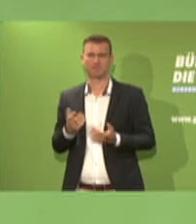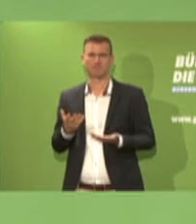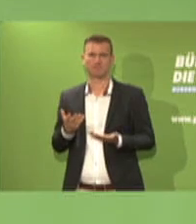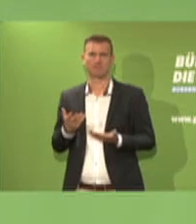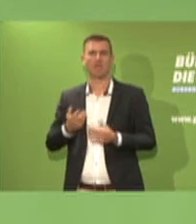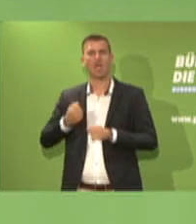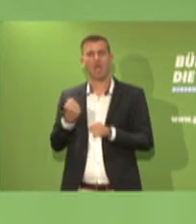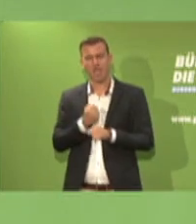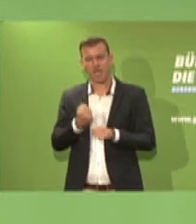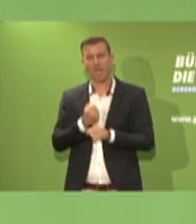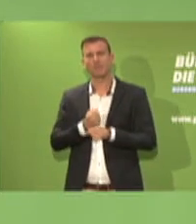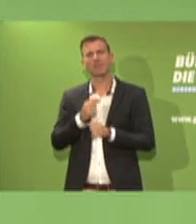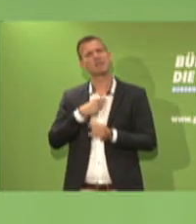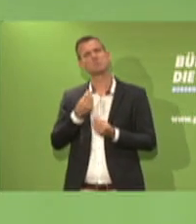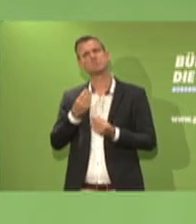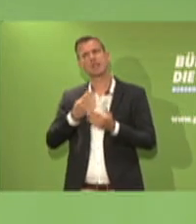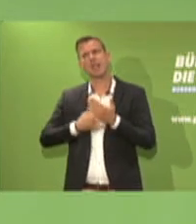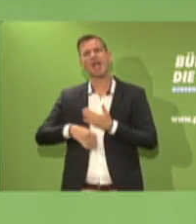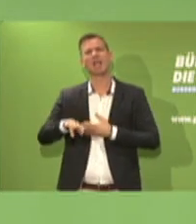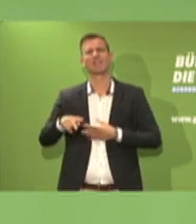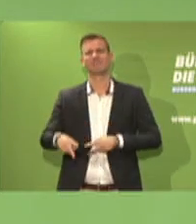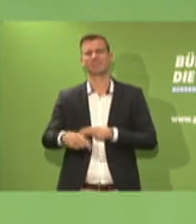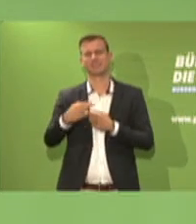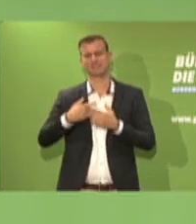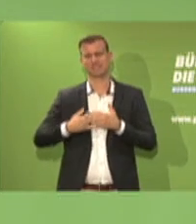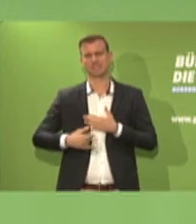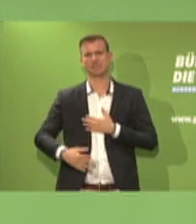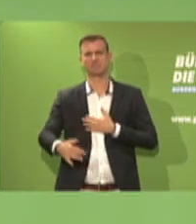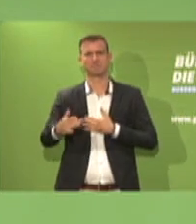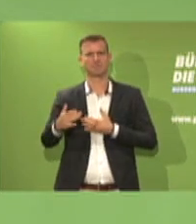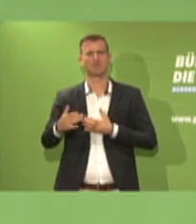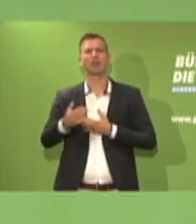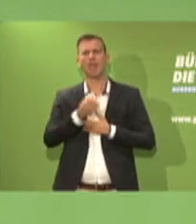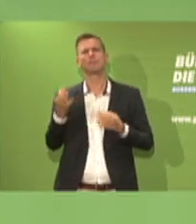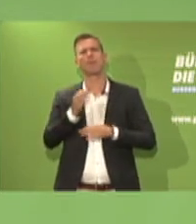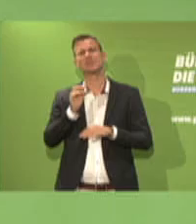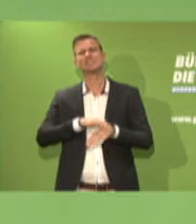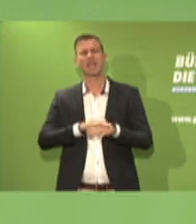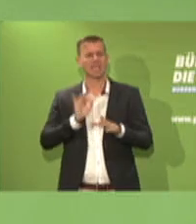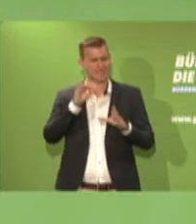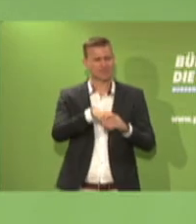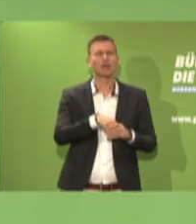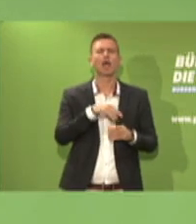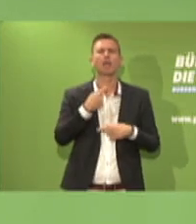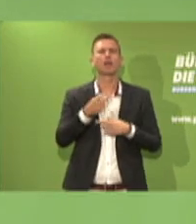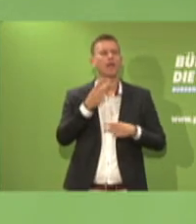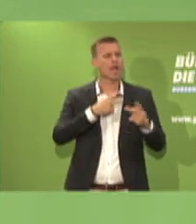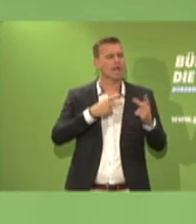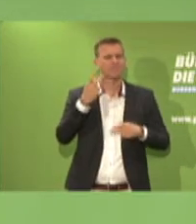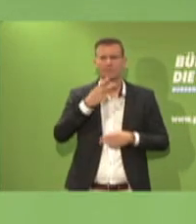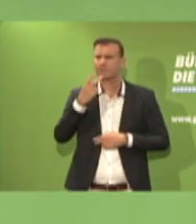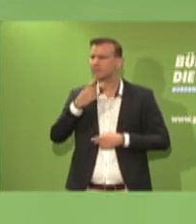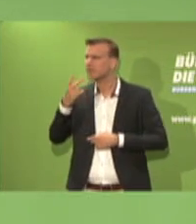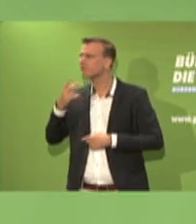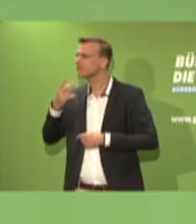eine Arbeit, die auf eine längerfristige Perspektive angelegt ist. Man muss eine Weile dabei sein, um alles zu verstehen und das ist schön, dass es zwei